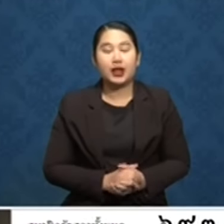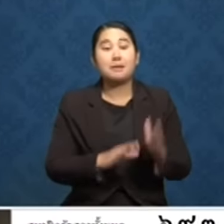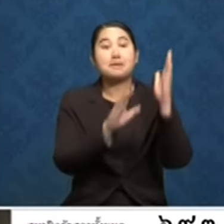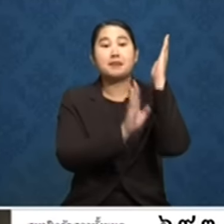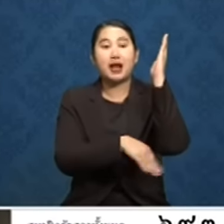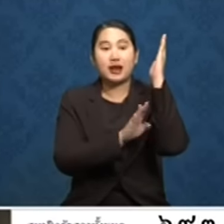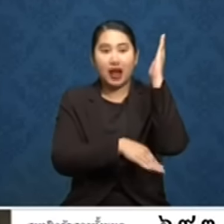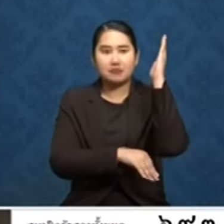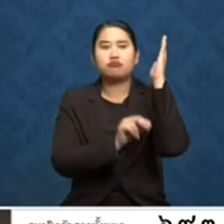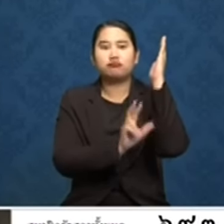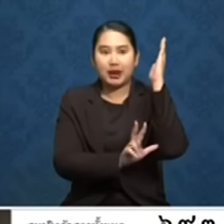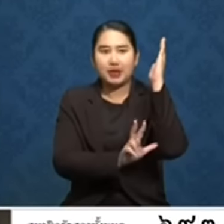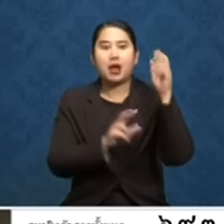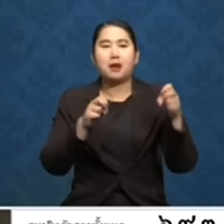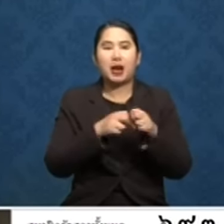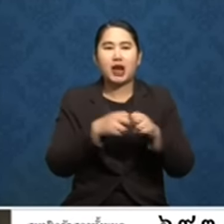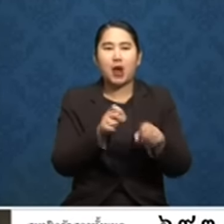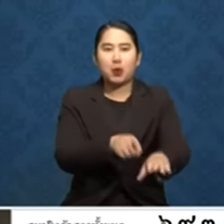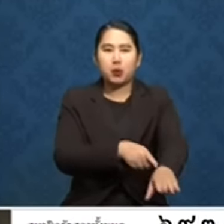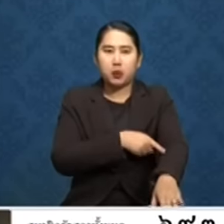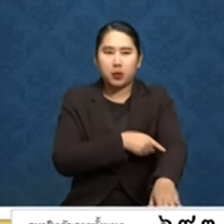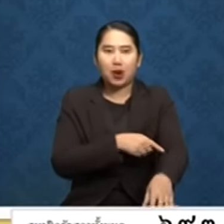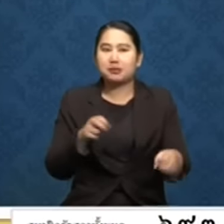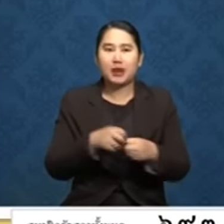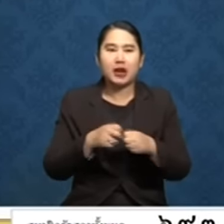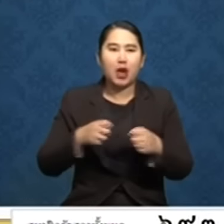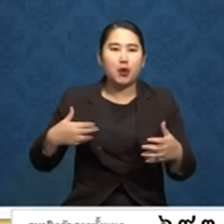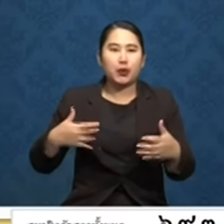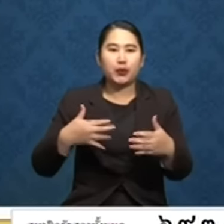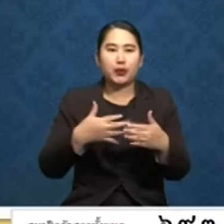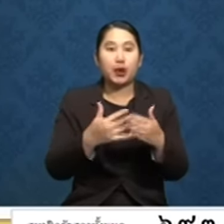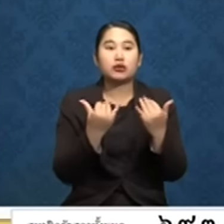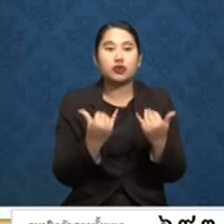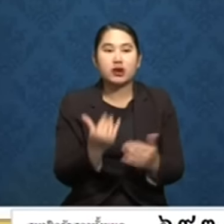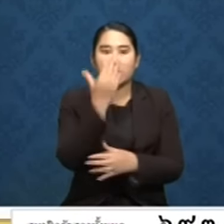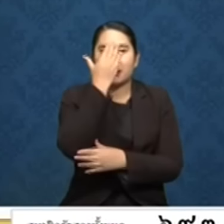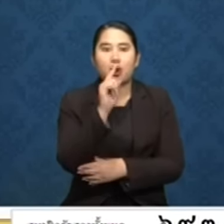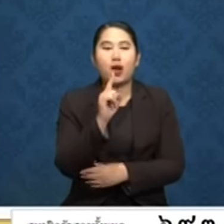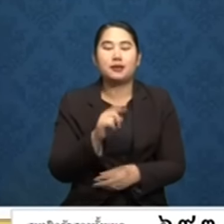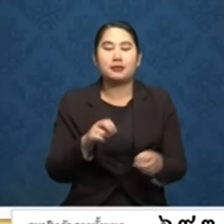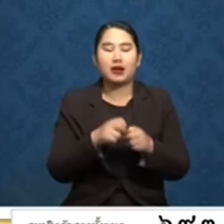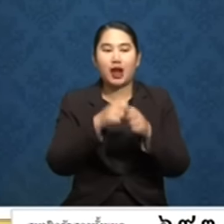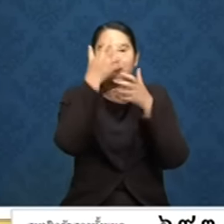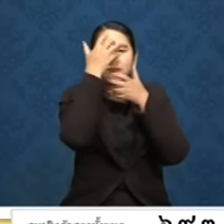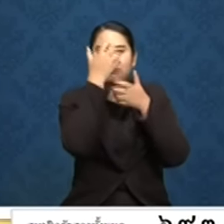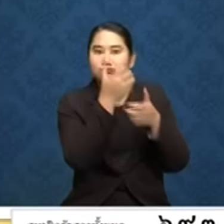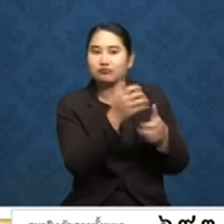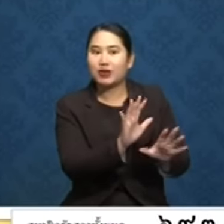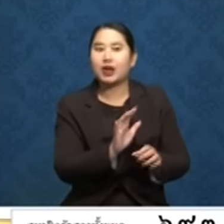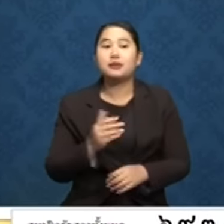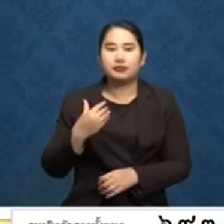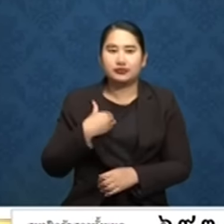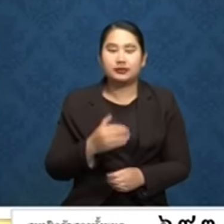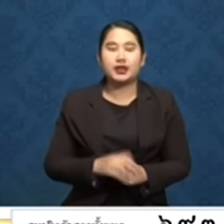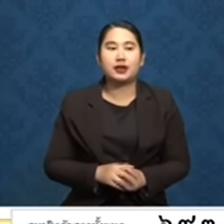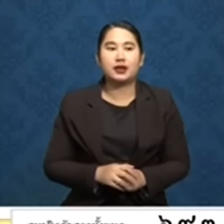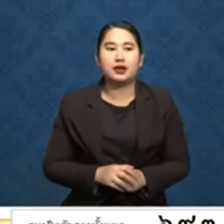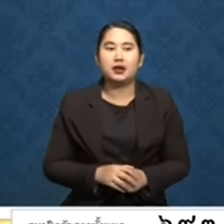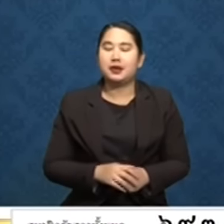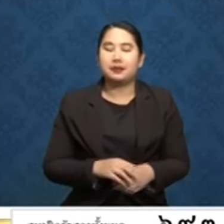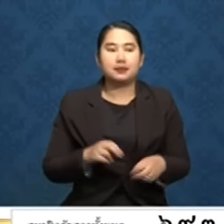คใต้ที่มีปัญหายืดเยื้อยาวนานเป็นปัญหาพยศจนถึงปัจจุบันนี้ก็เพราะเราเพิกเฉยต่อสิ่งที่เราเรียนรู้สิ่งที่เราบ